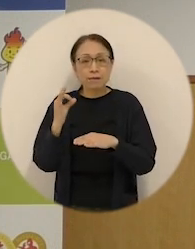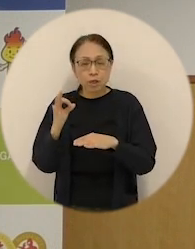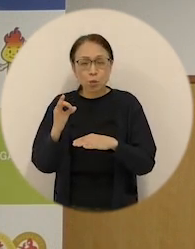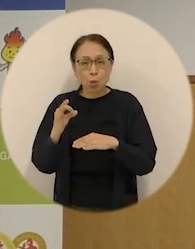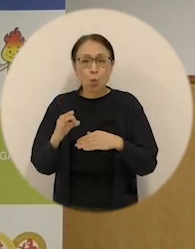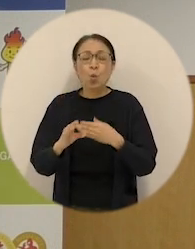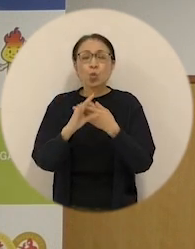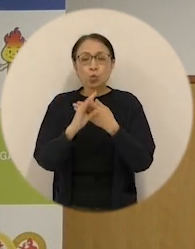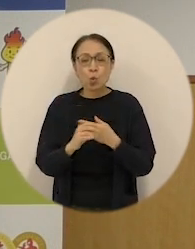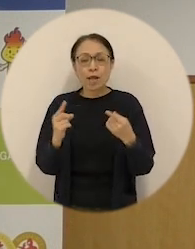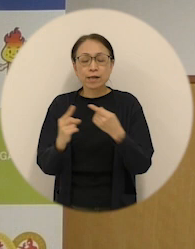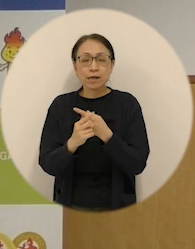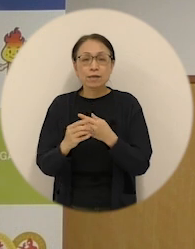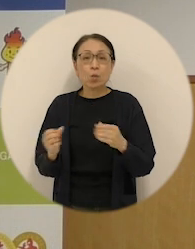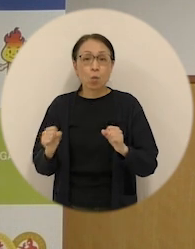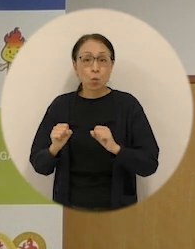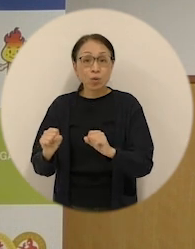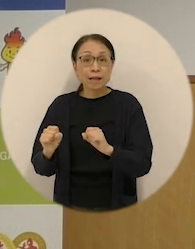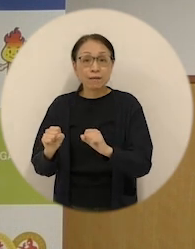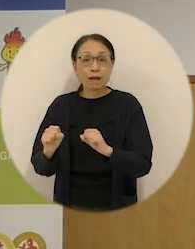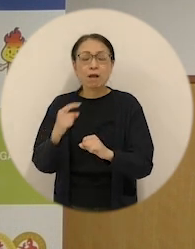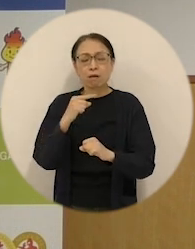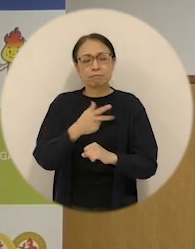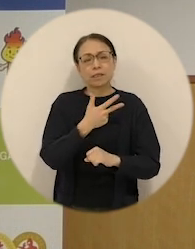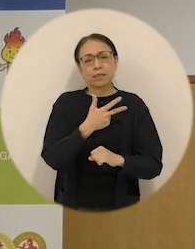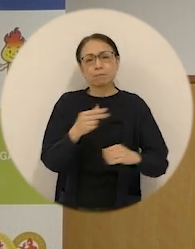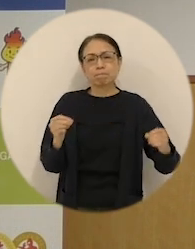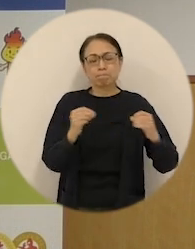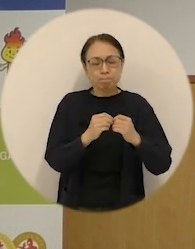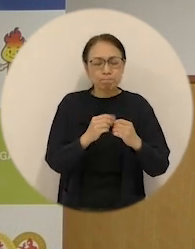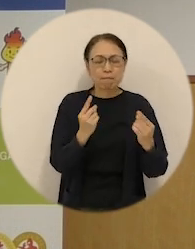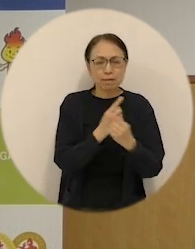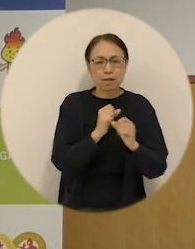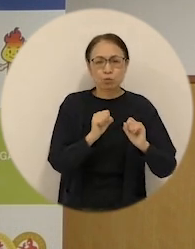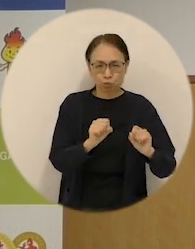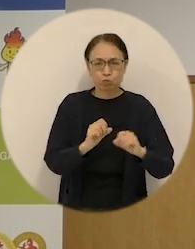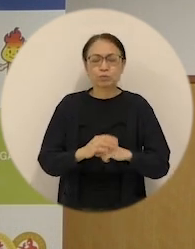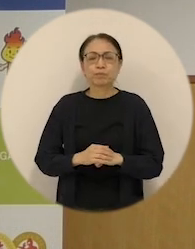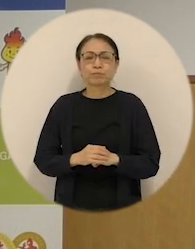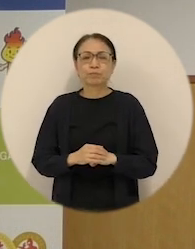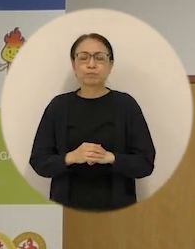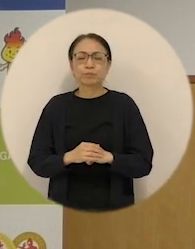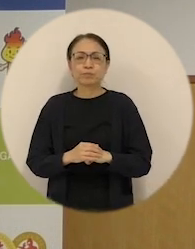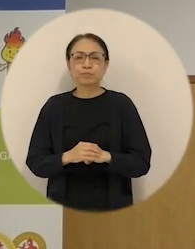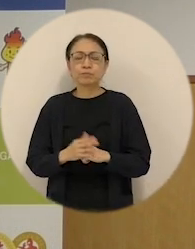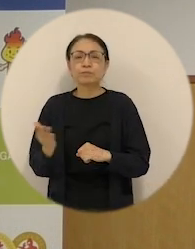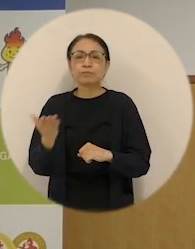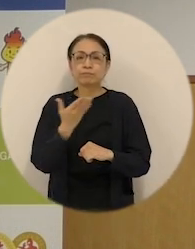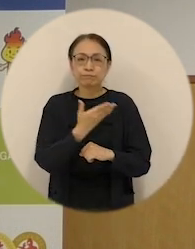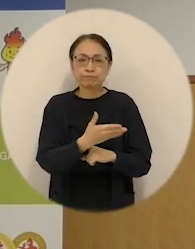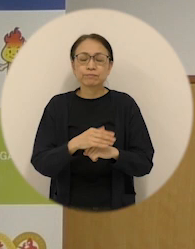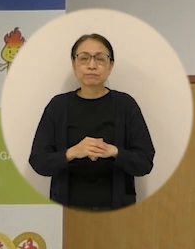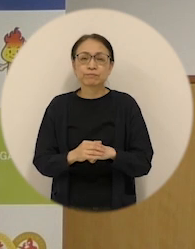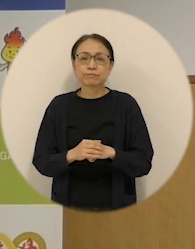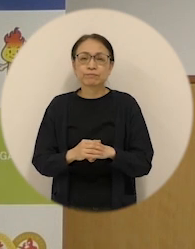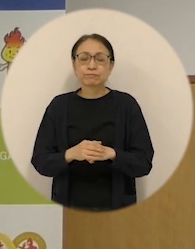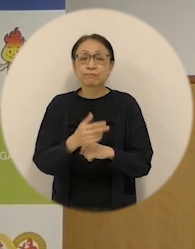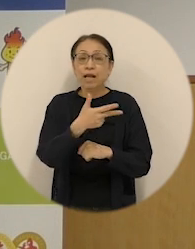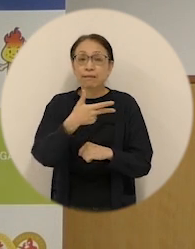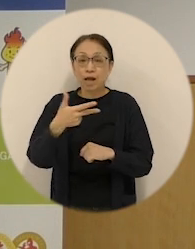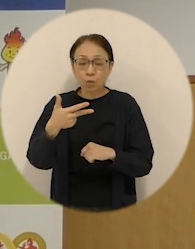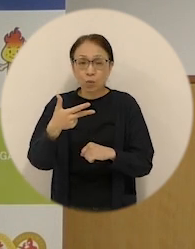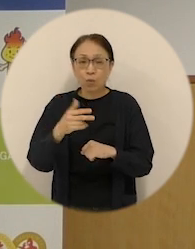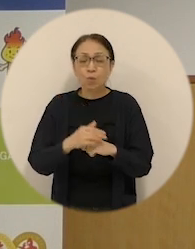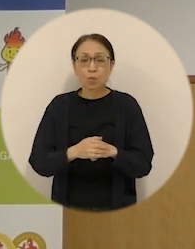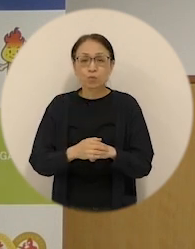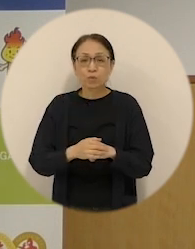改正を行ったことから、これに準じて改正するものであります。次に議案第7号、須